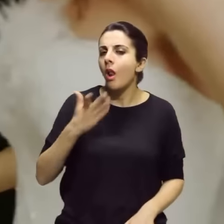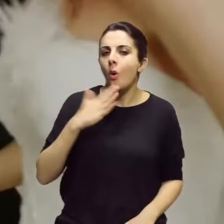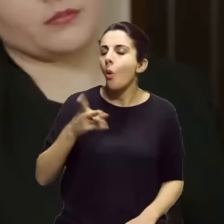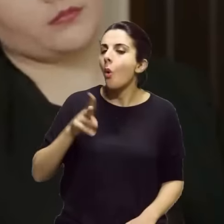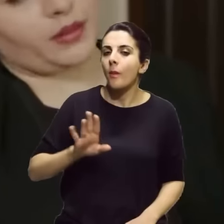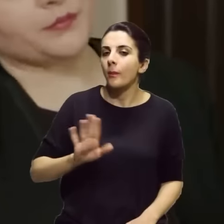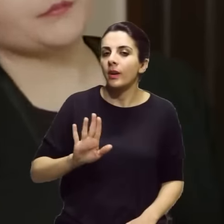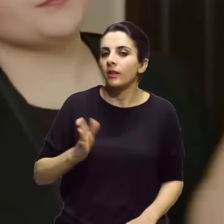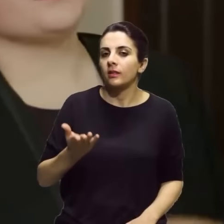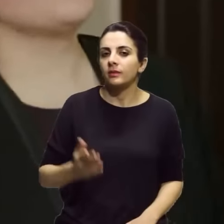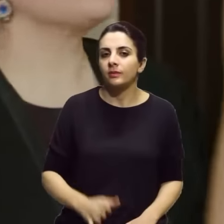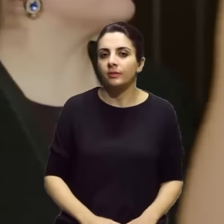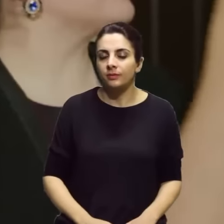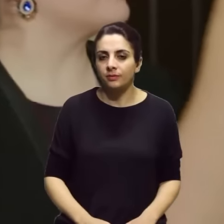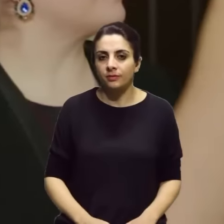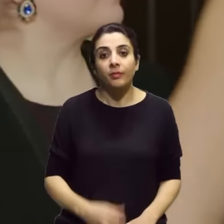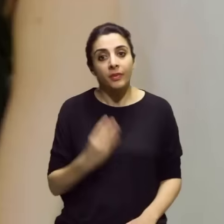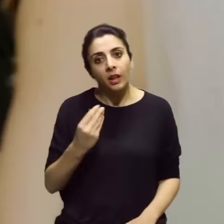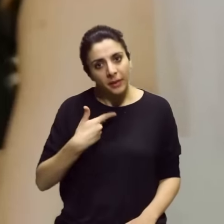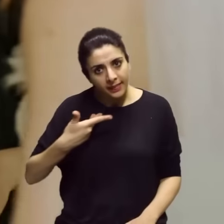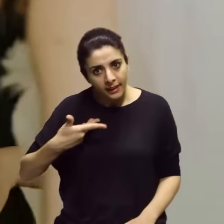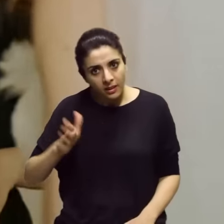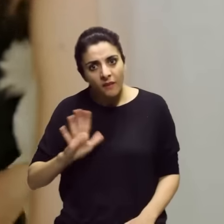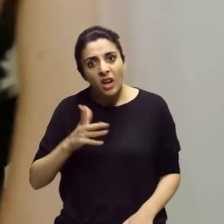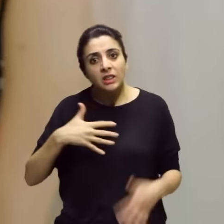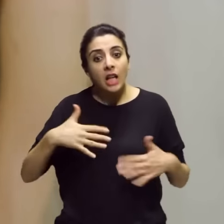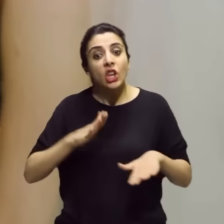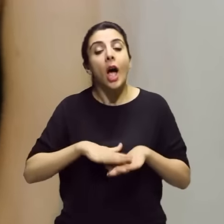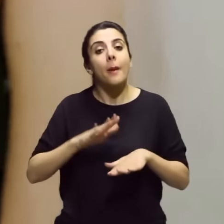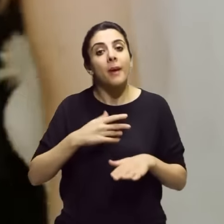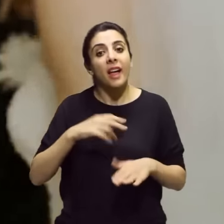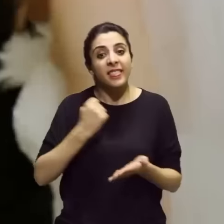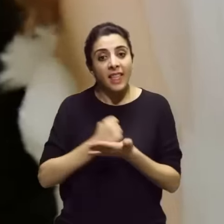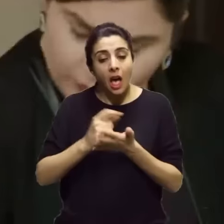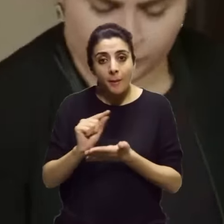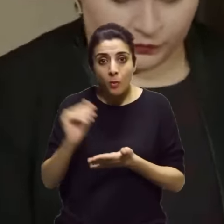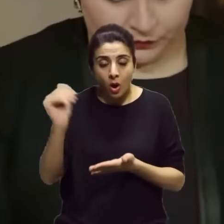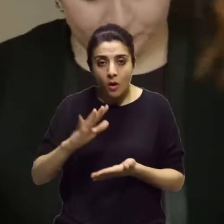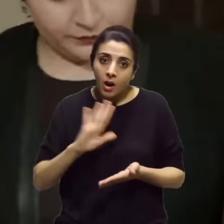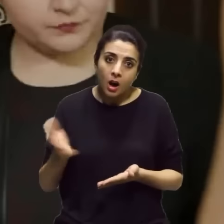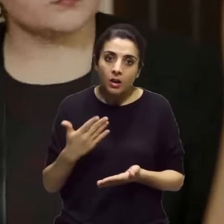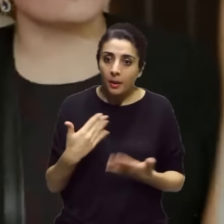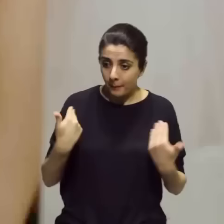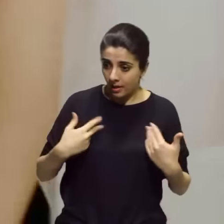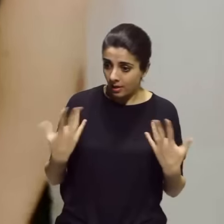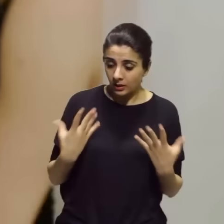canım. İyi o zaman hadi gidelim. Fazla heyecanlanmayalım, nikah memuru da gelecek hadi. Nasıl oldum ben? Ha